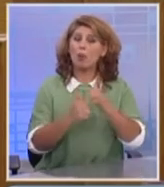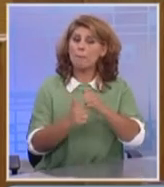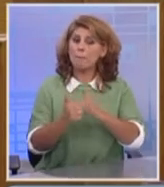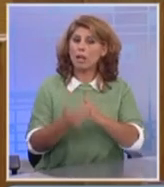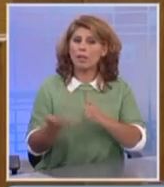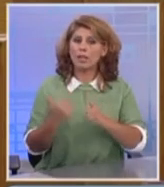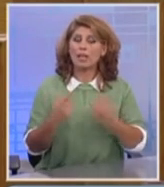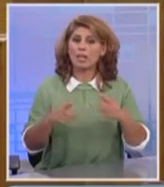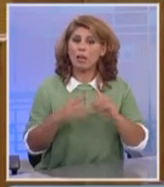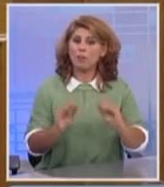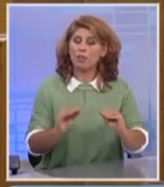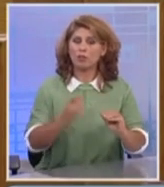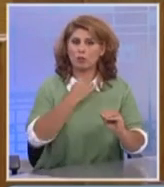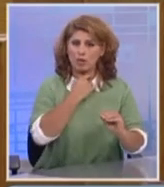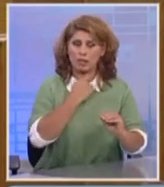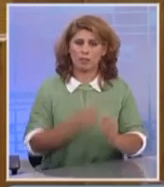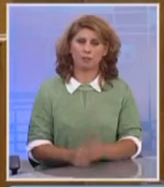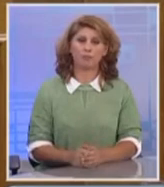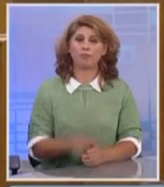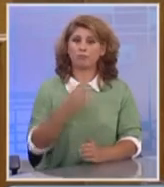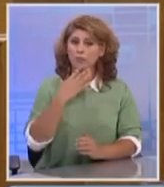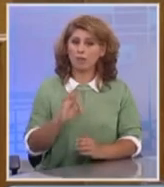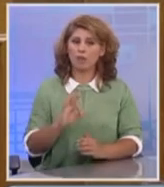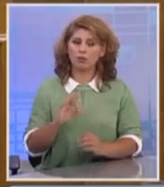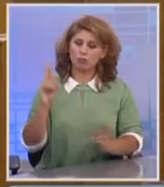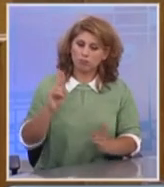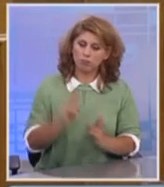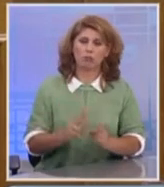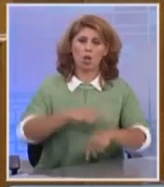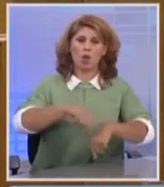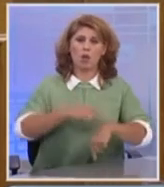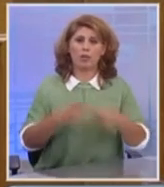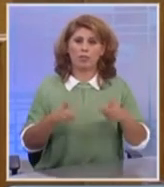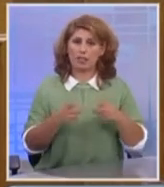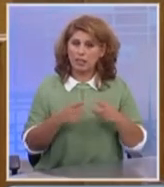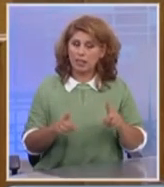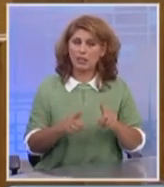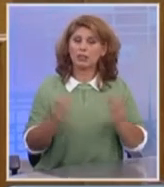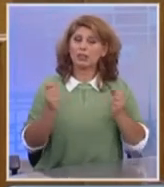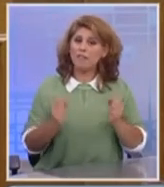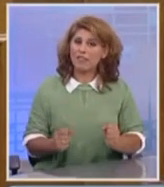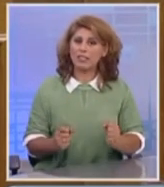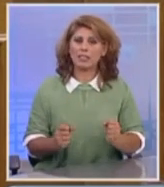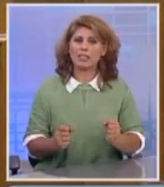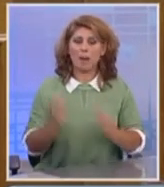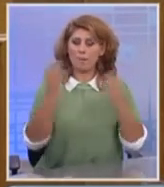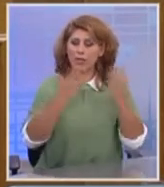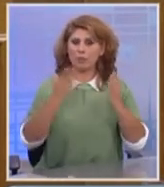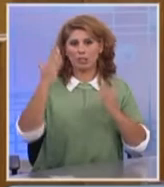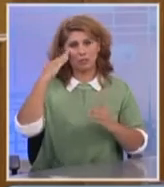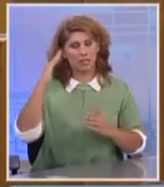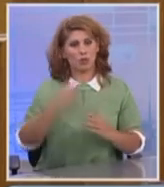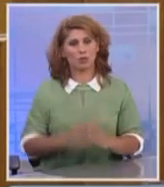και τον εκπαιδευτικό που χρειάζεται. Γι' αυτό μειώνονται οι ώρες διδασκαλίας σε βασικά μαθήματα του